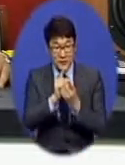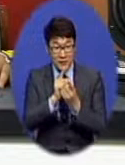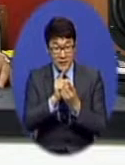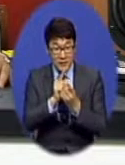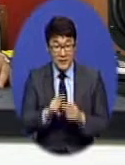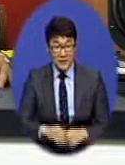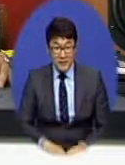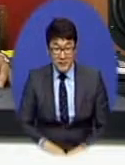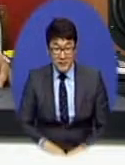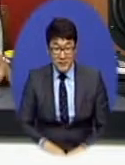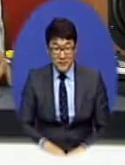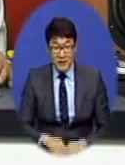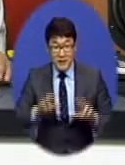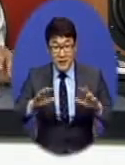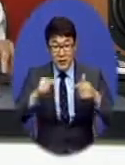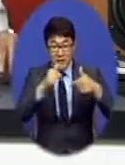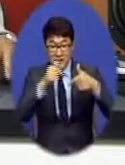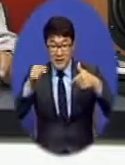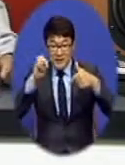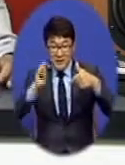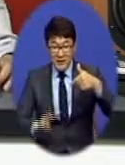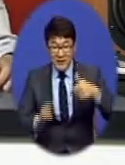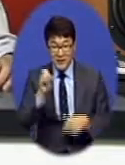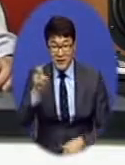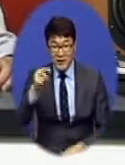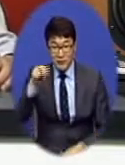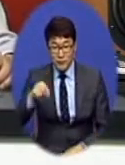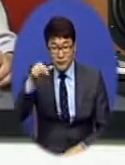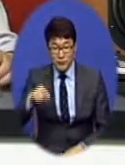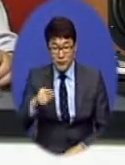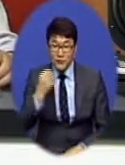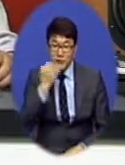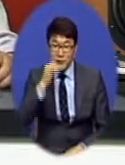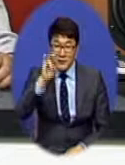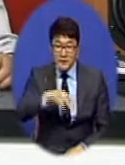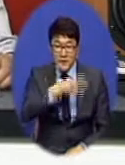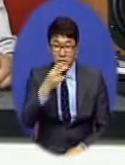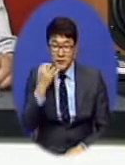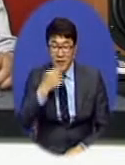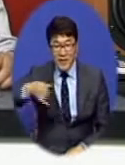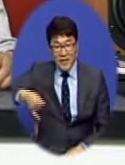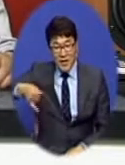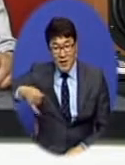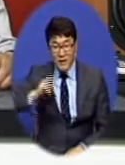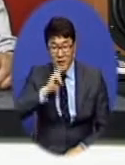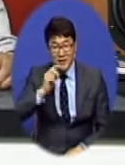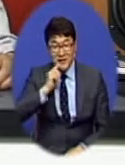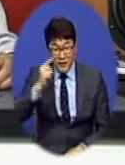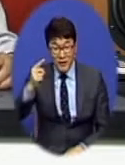다 어디로 갈까요? 인천 연수구로 가겠습니다. 예. 자주색 가방을 신청해 주신 네.